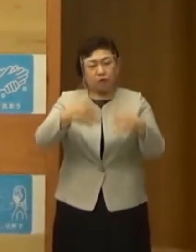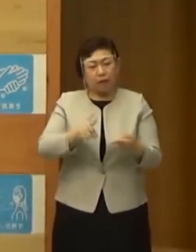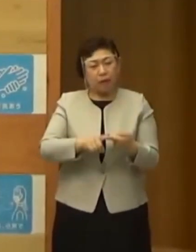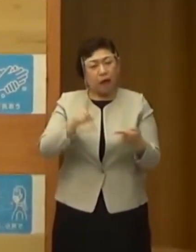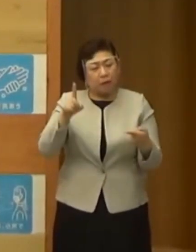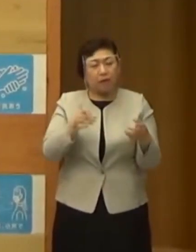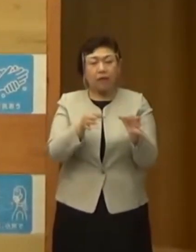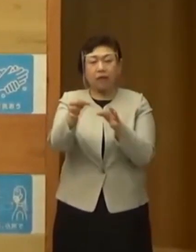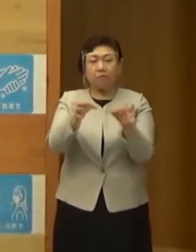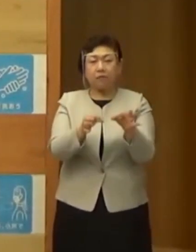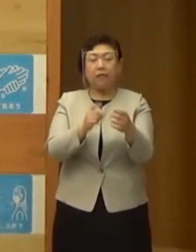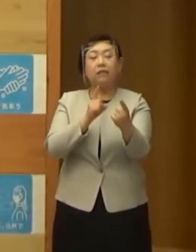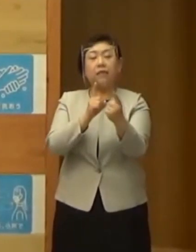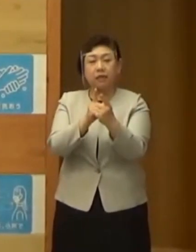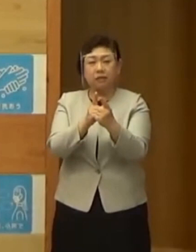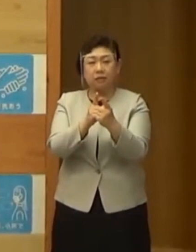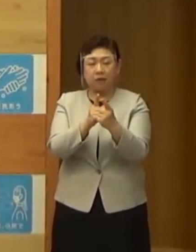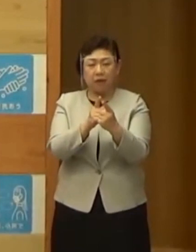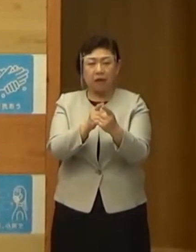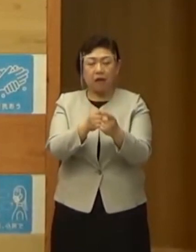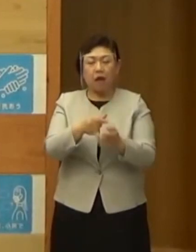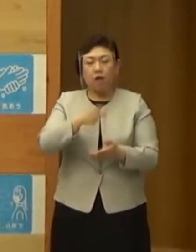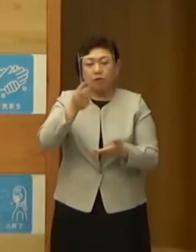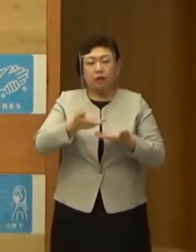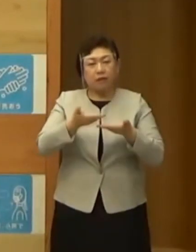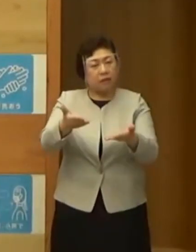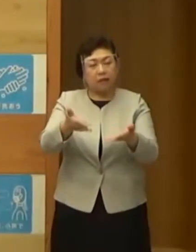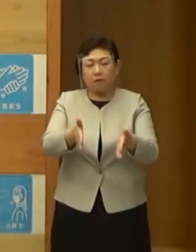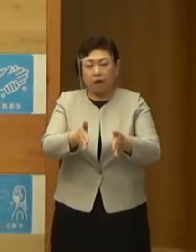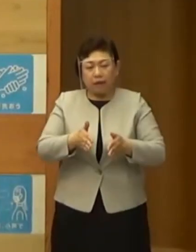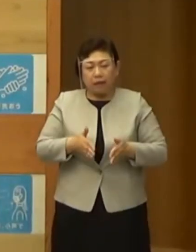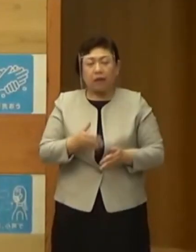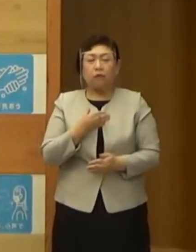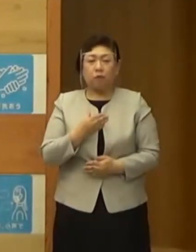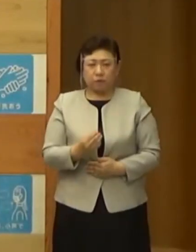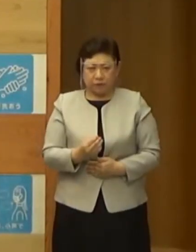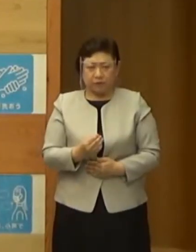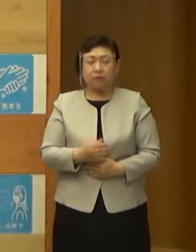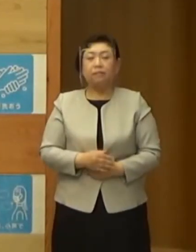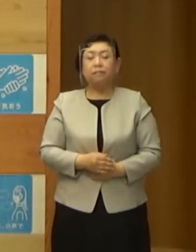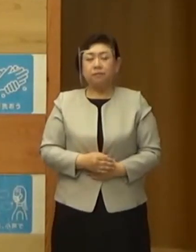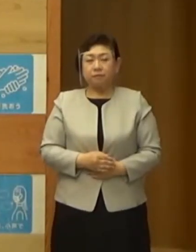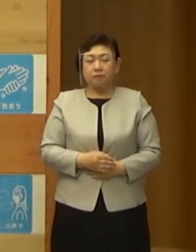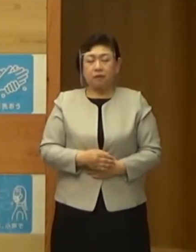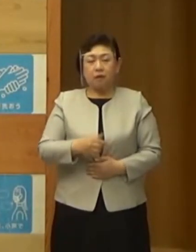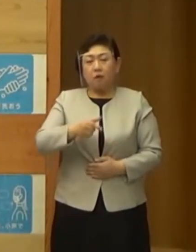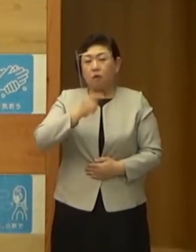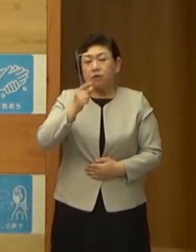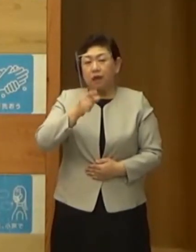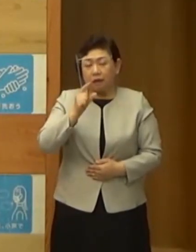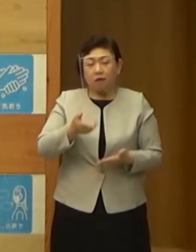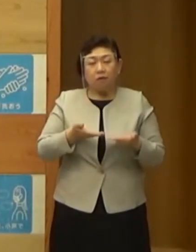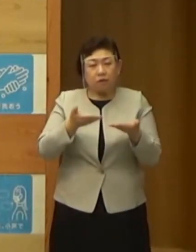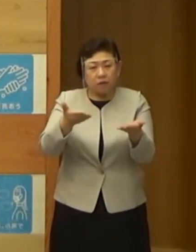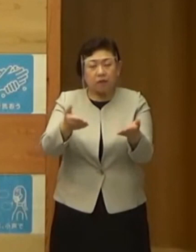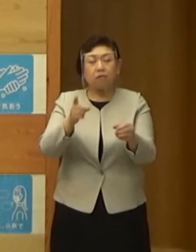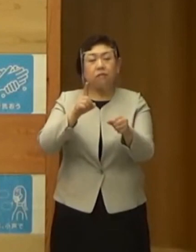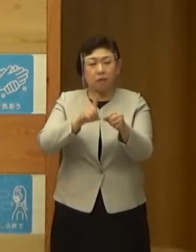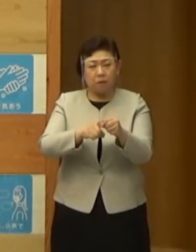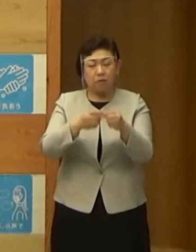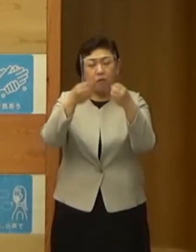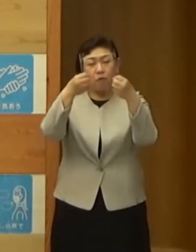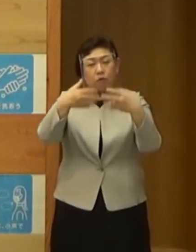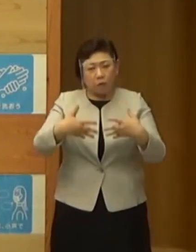ない店舗は酒類提供を控えていただきたいと思います。お酒を提供するための要